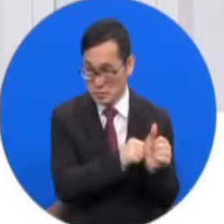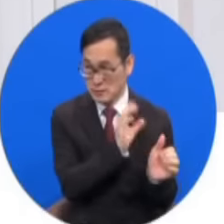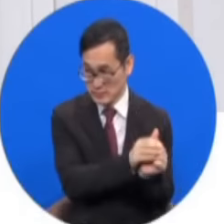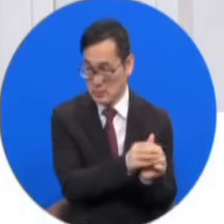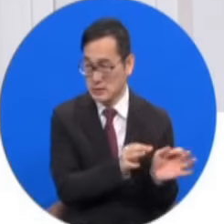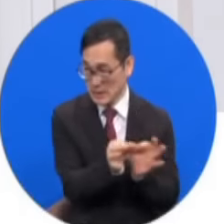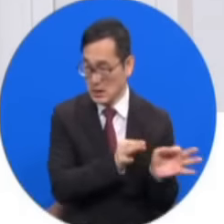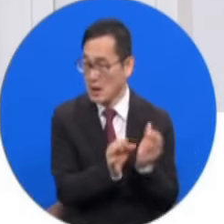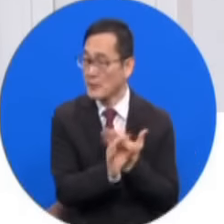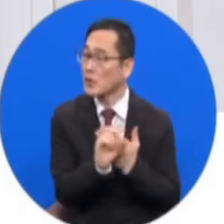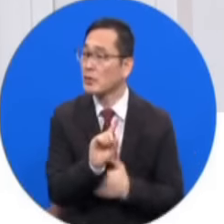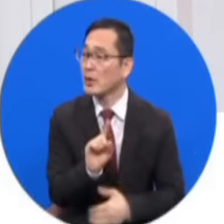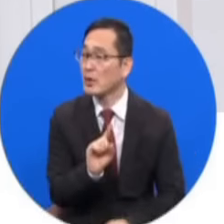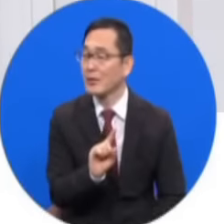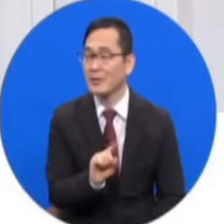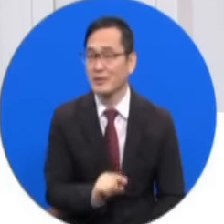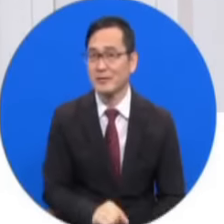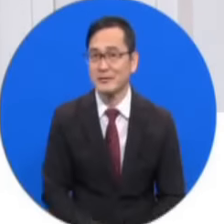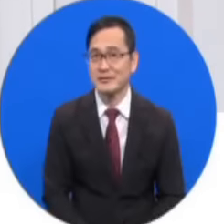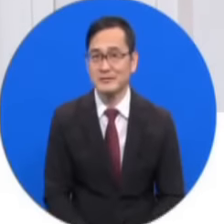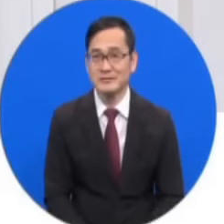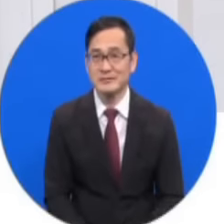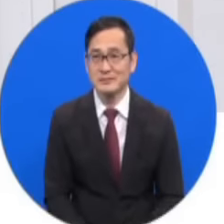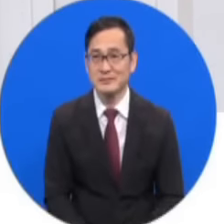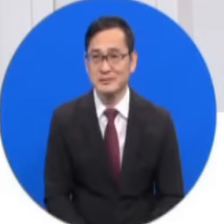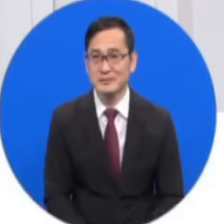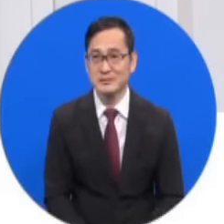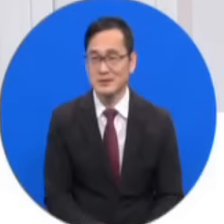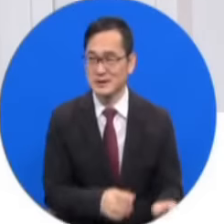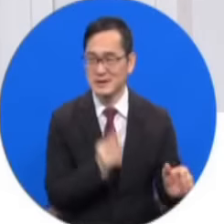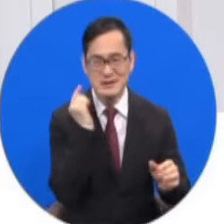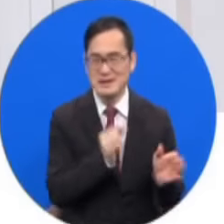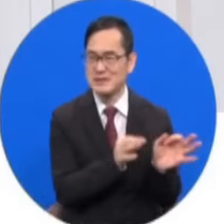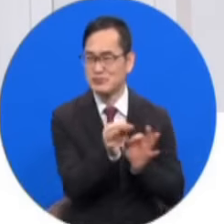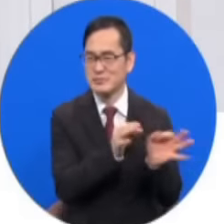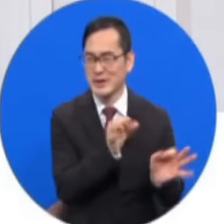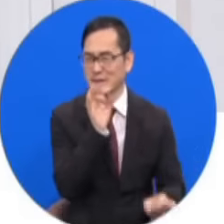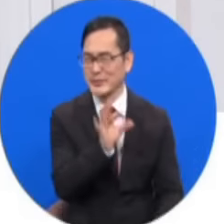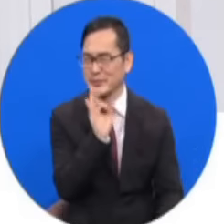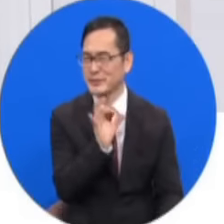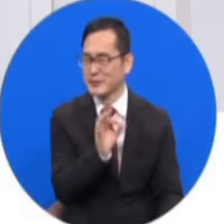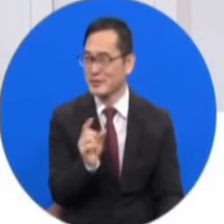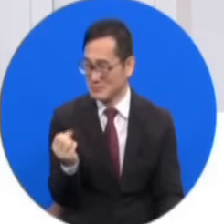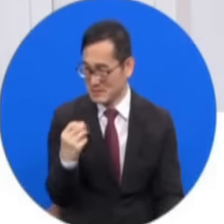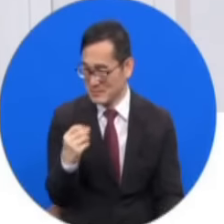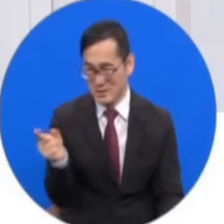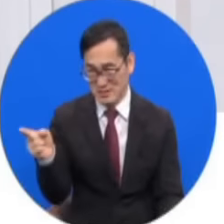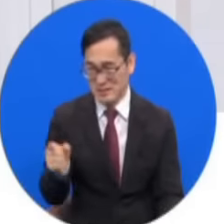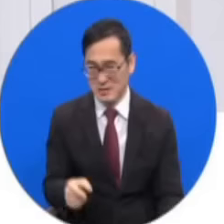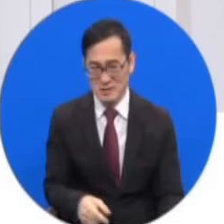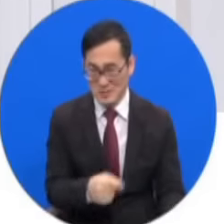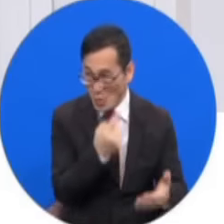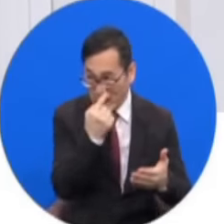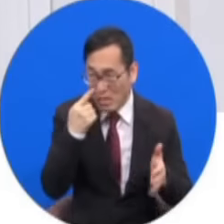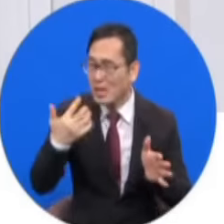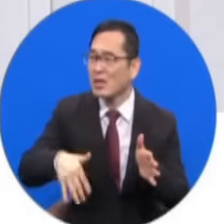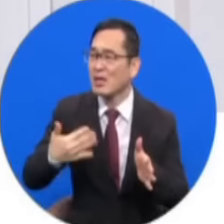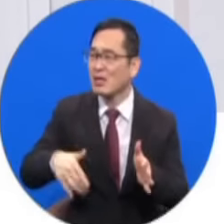그니까 지금 상황에서는 사실은 수사가 진행 중인 상황이고 문다 시에 대한 뭐 비판도 당연히 이제 할 수 있는